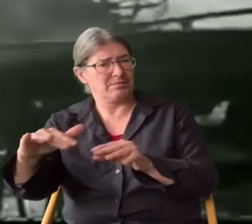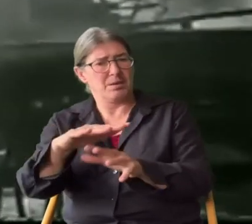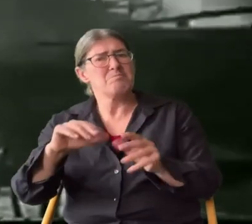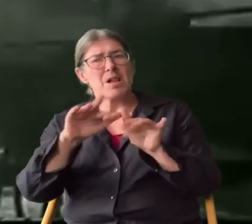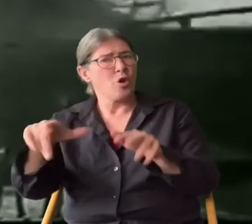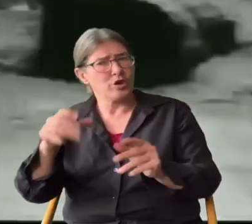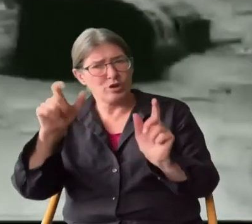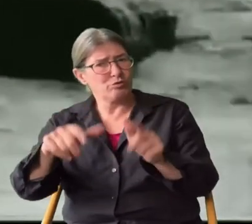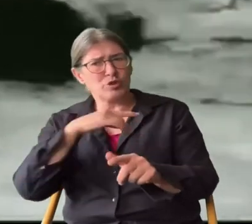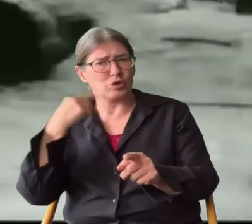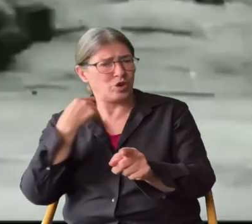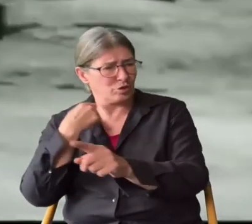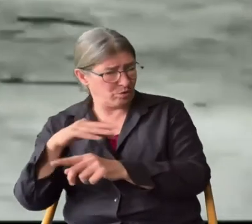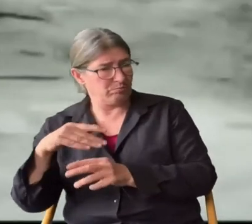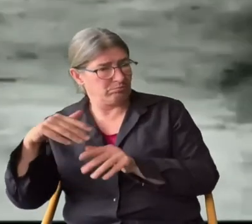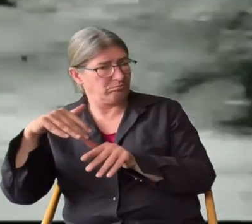Millionen Opfer.